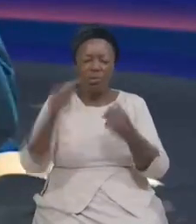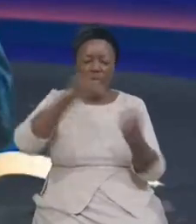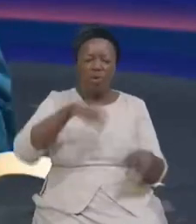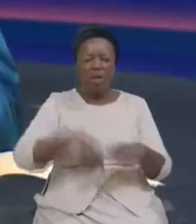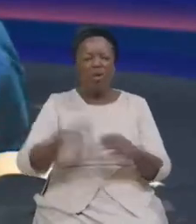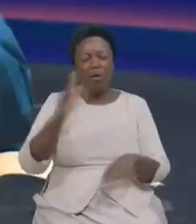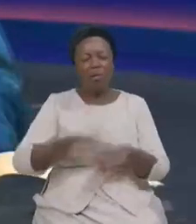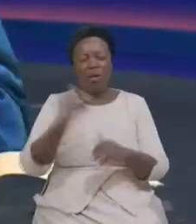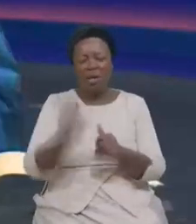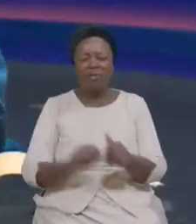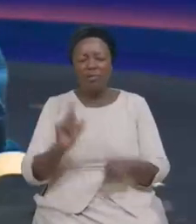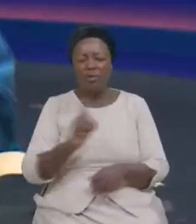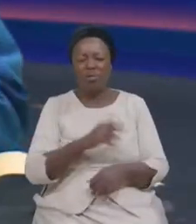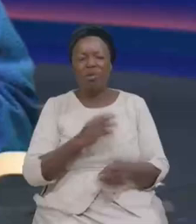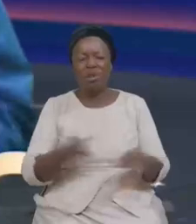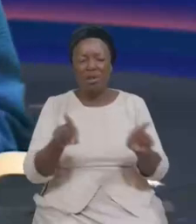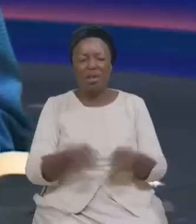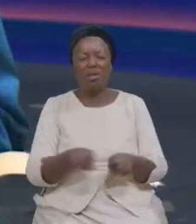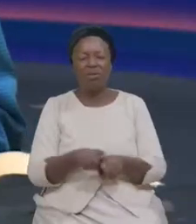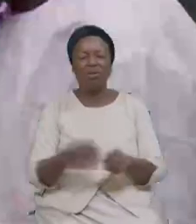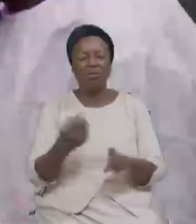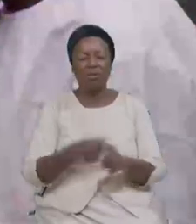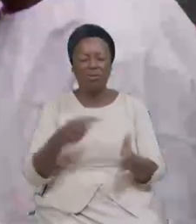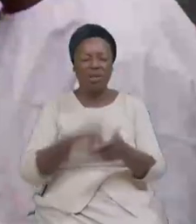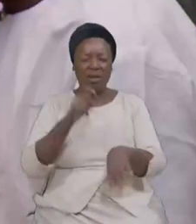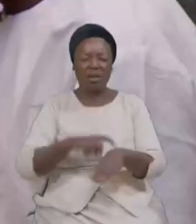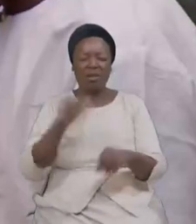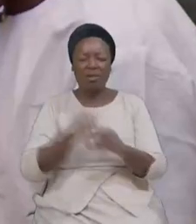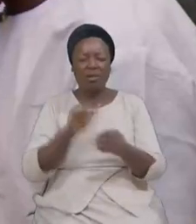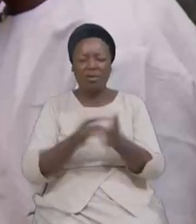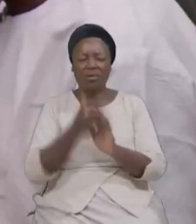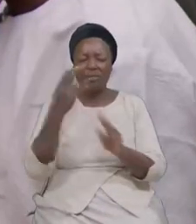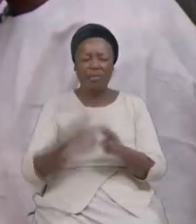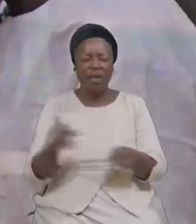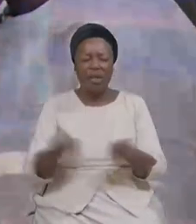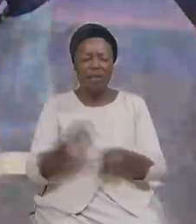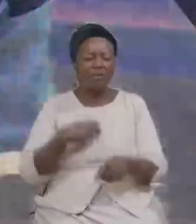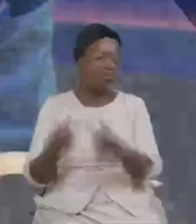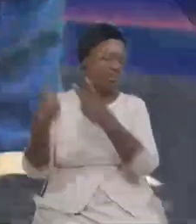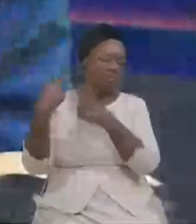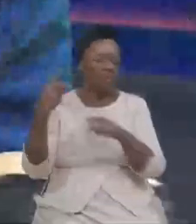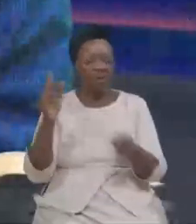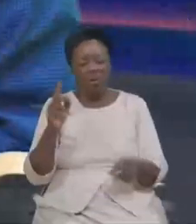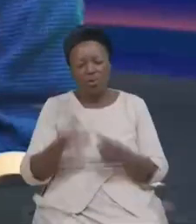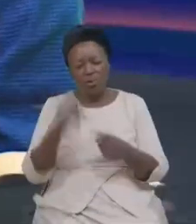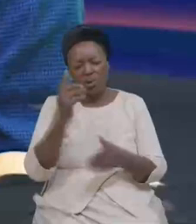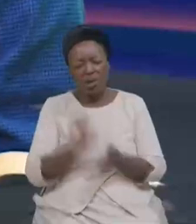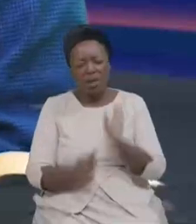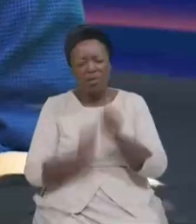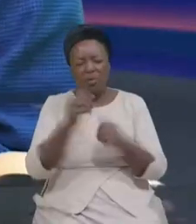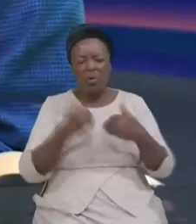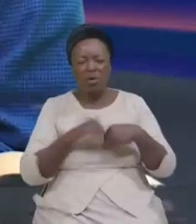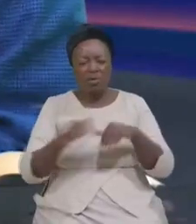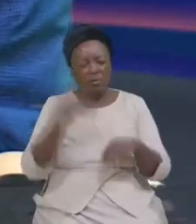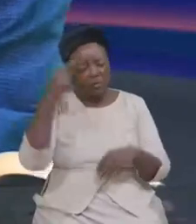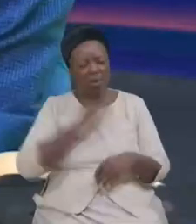même en ce moment, au nom de Jésus. Comme nous remémorons ce que tu as déjà fait, voyons ce